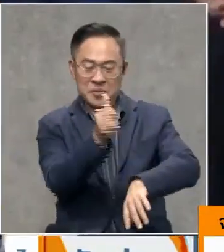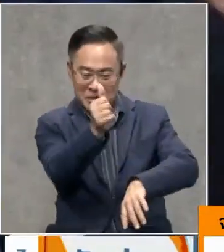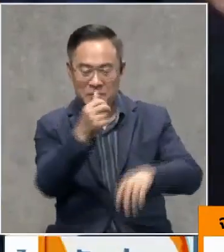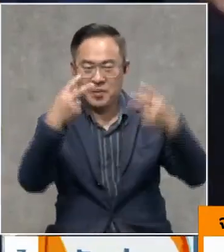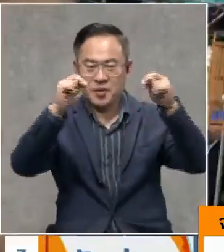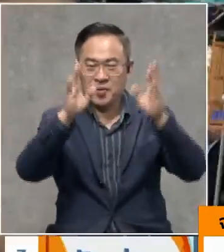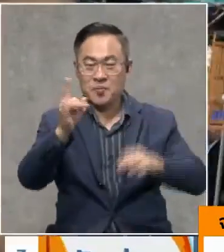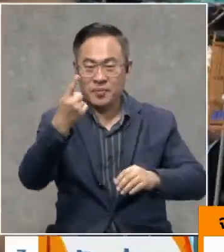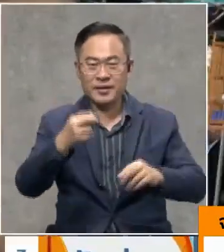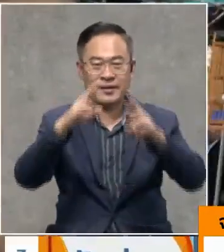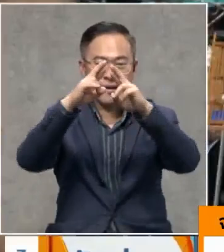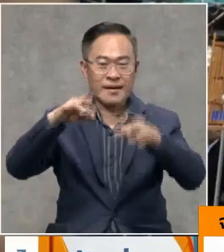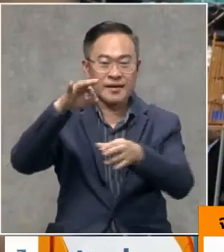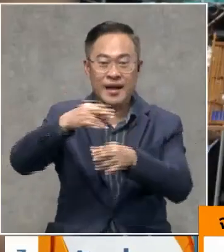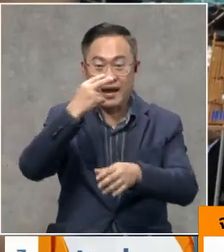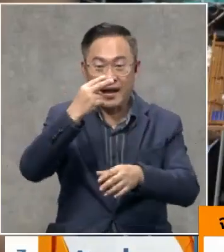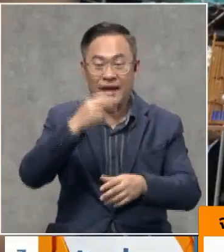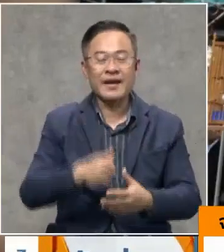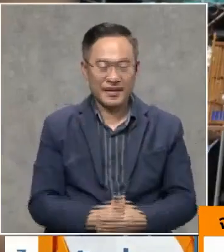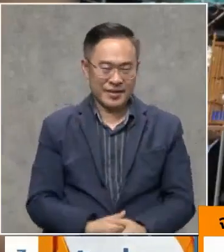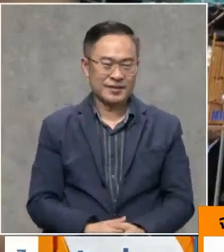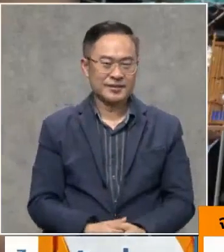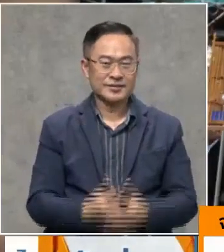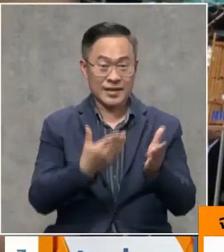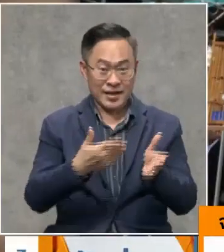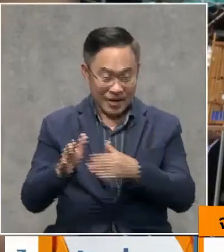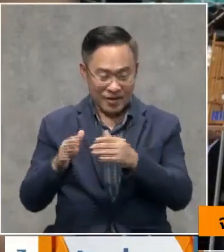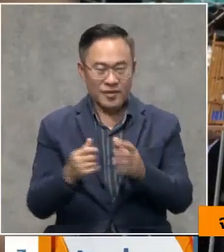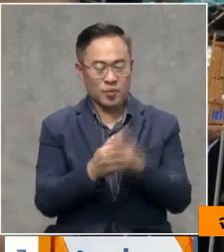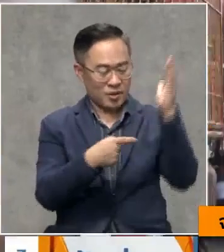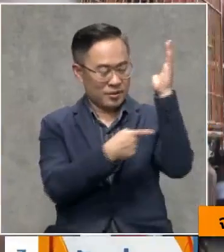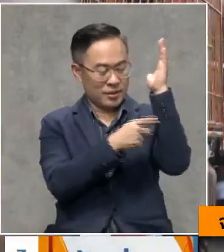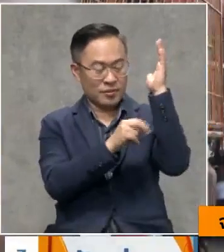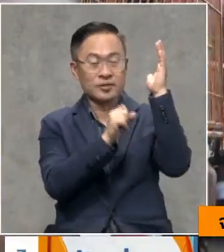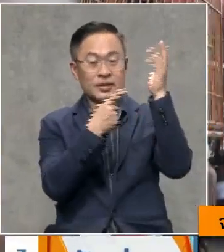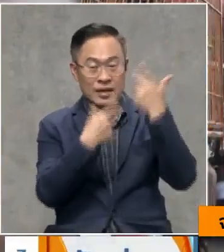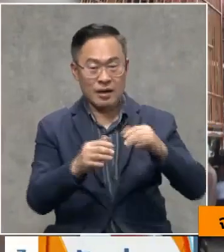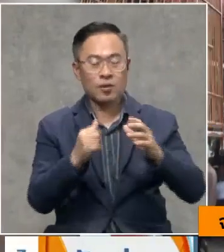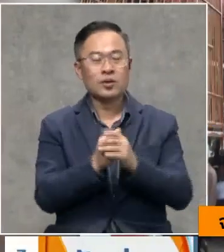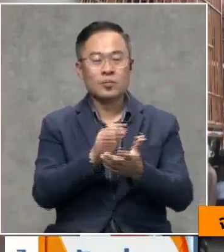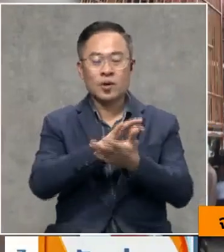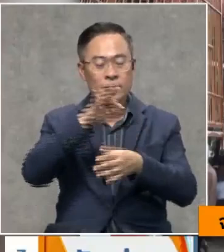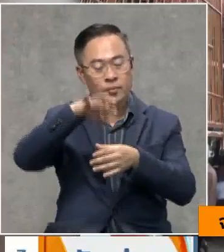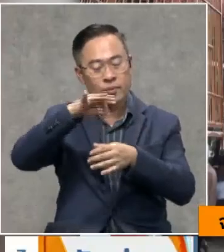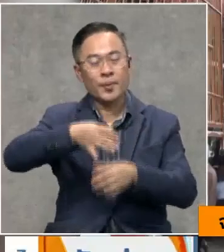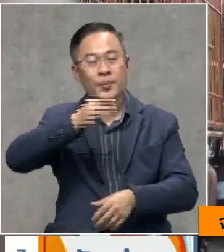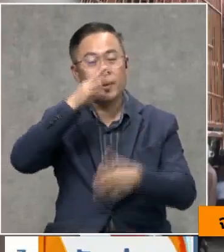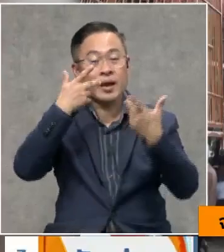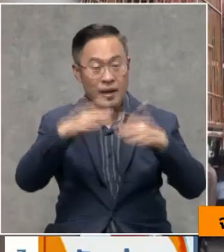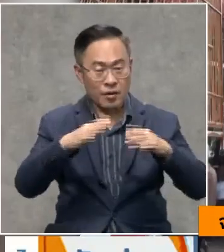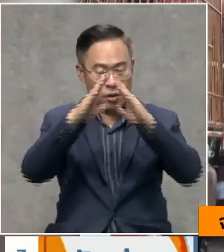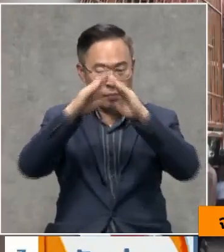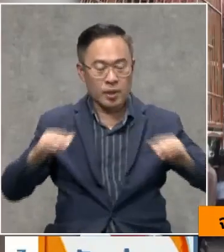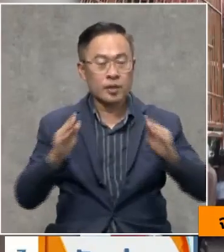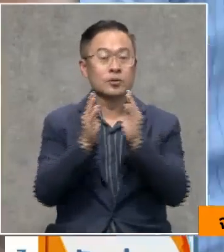ศร้านน้ำชาจิบชานี่ชื่นมื่นเลยค ่ะจากนั้นพลเอกประวิตรค่ะก็เดินทางไปต่อที่วัดพระมหาธาตุวรมหาวิหารอำเภอเมืองนครศรี